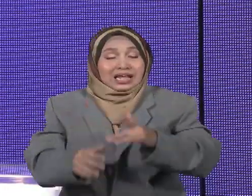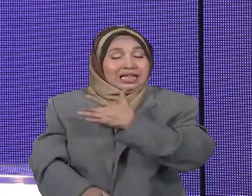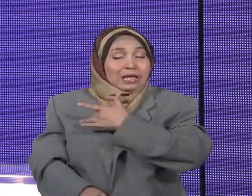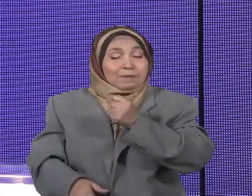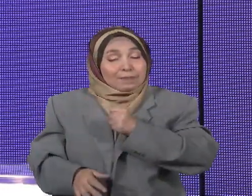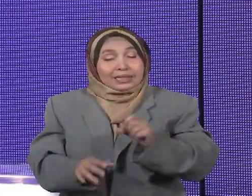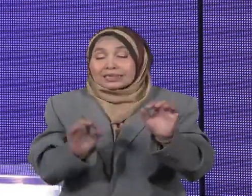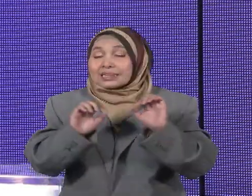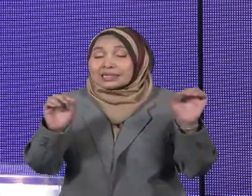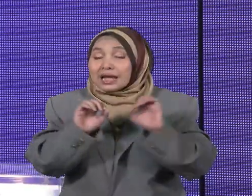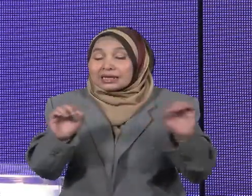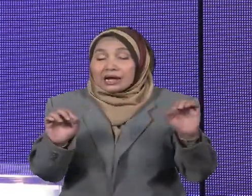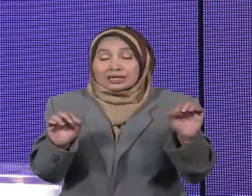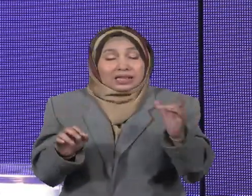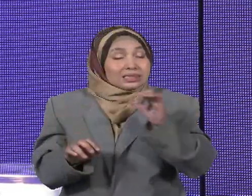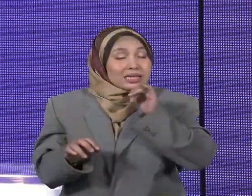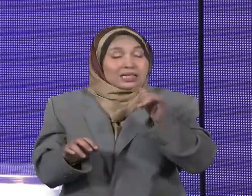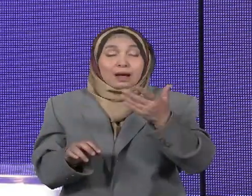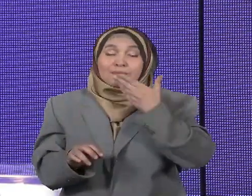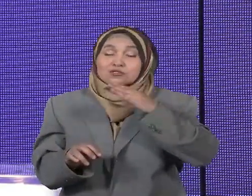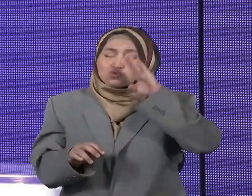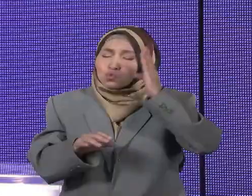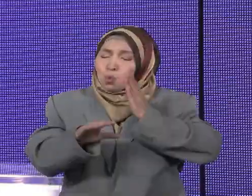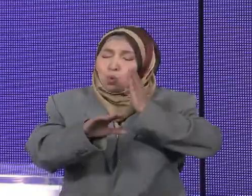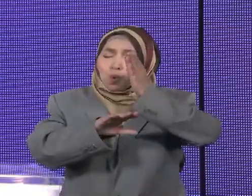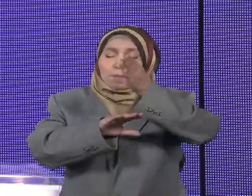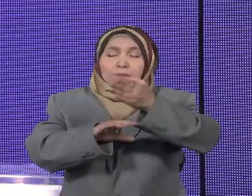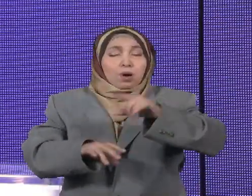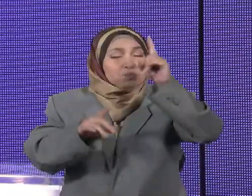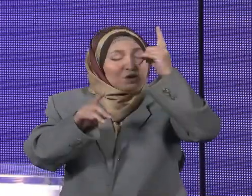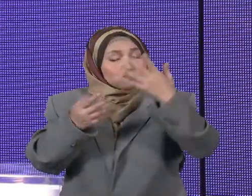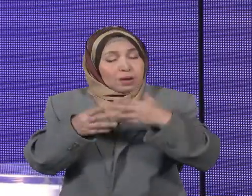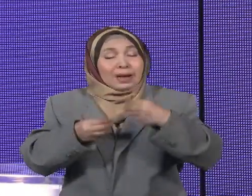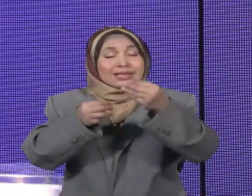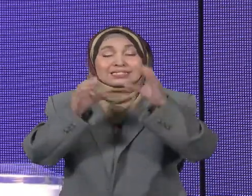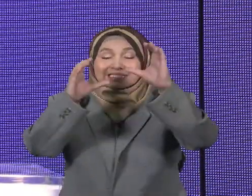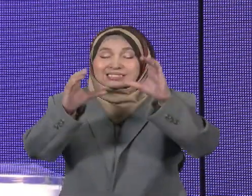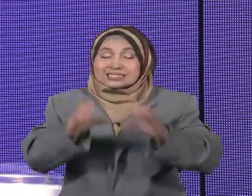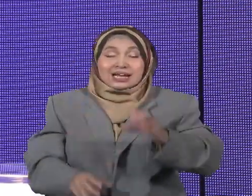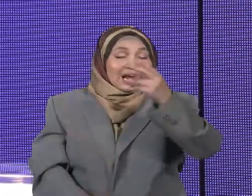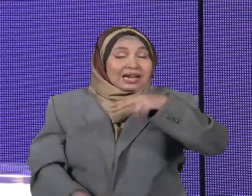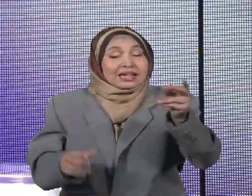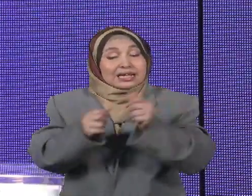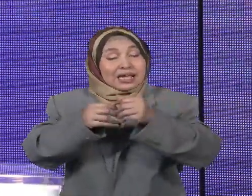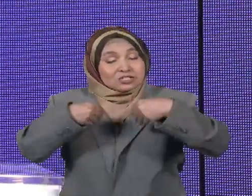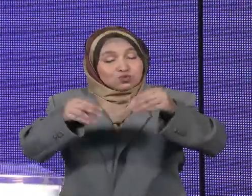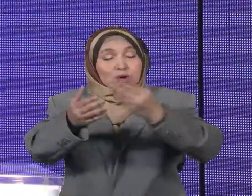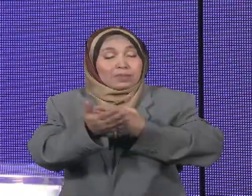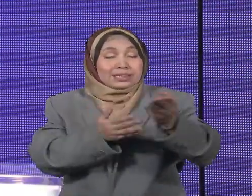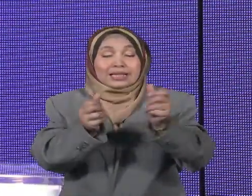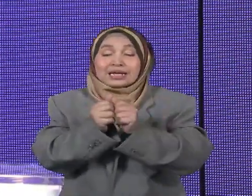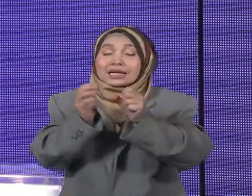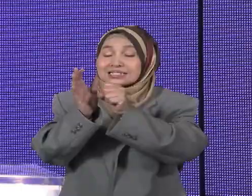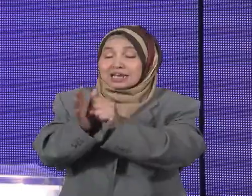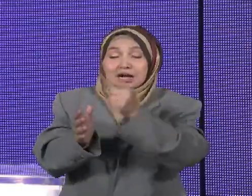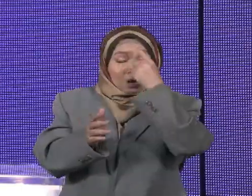mereka yang tidak bersyukur melampau-lampau. Allah dah bagi cara halal dengan jual beli, ya, dengan sedekah